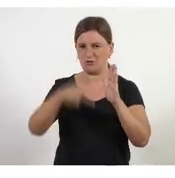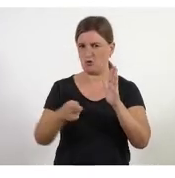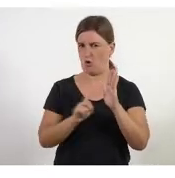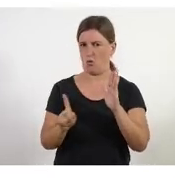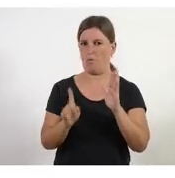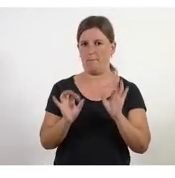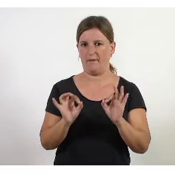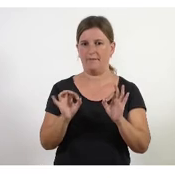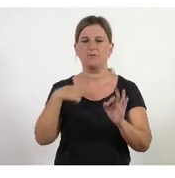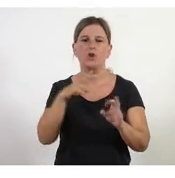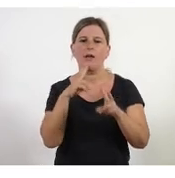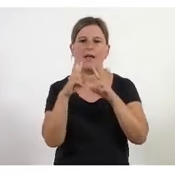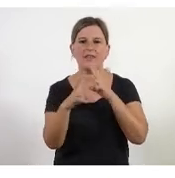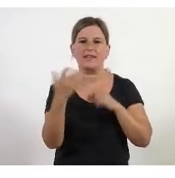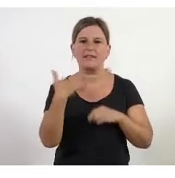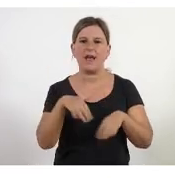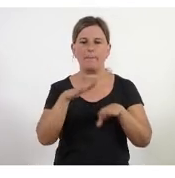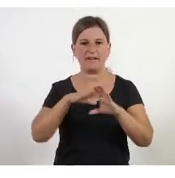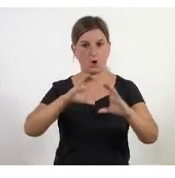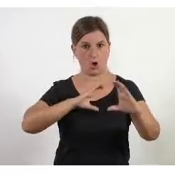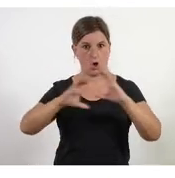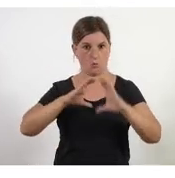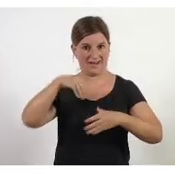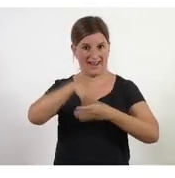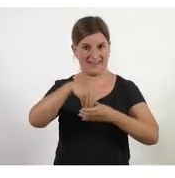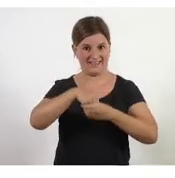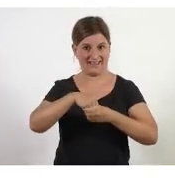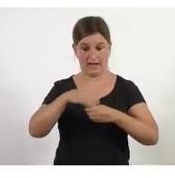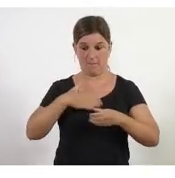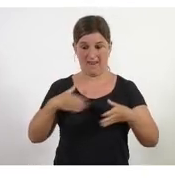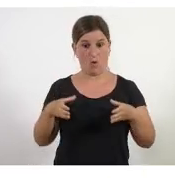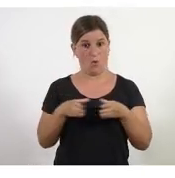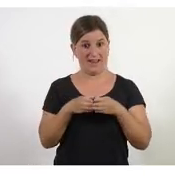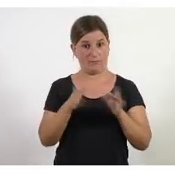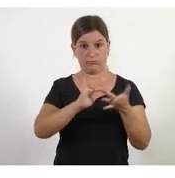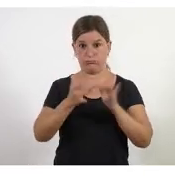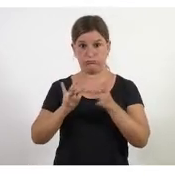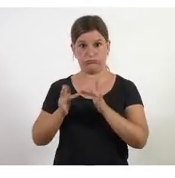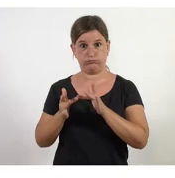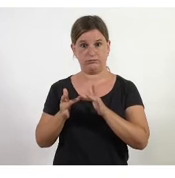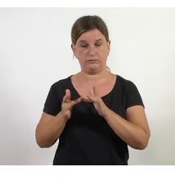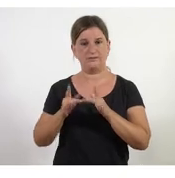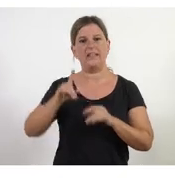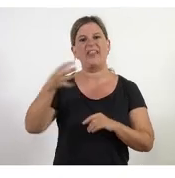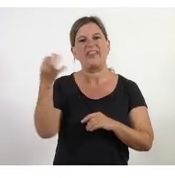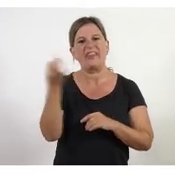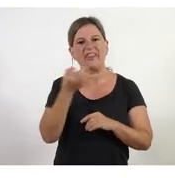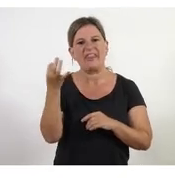Hem parlat que són per fer les comunicacions internes amb les persones del nostre equip. També mantenim que han de